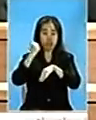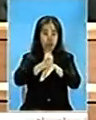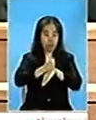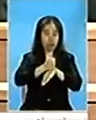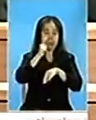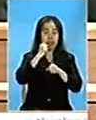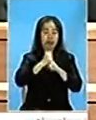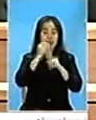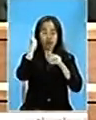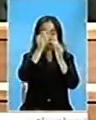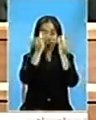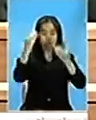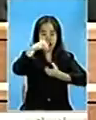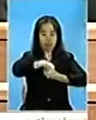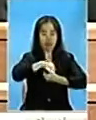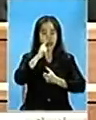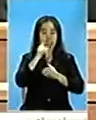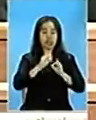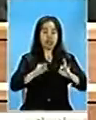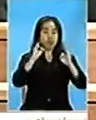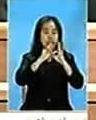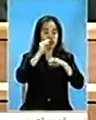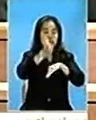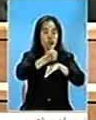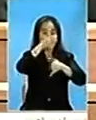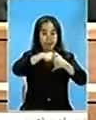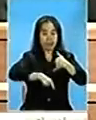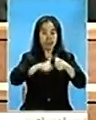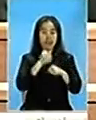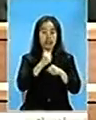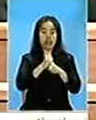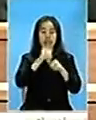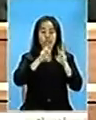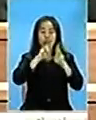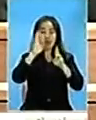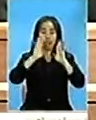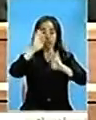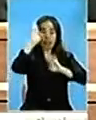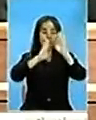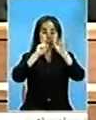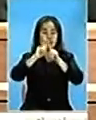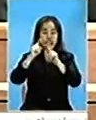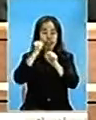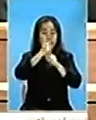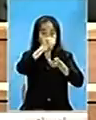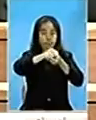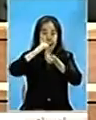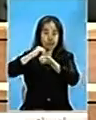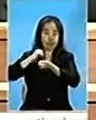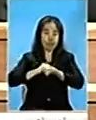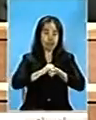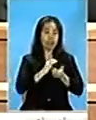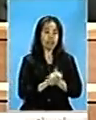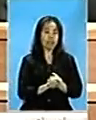คุณธรรมซึ่งถือว่าเป็นหัวใจสำคัญของการที่เราจะสร้างระบบประชาธิปไตยแบบการมีส่วนร่วมและแน่นอนที่สุด